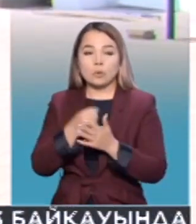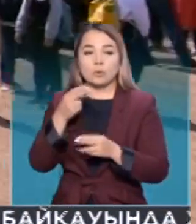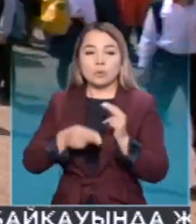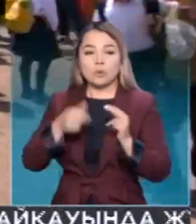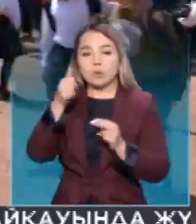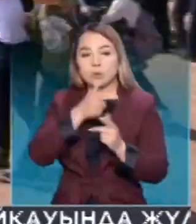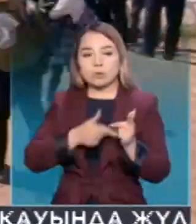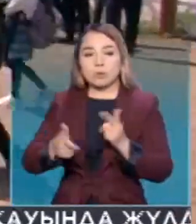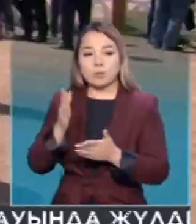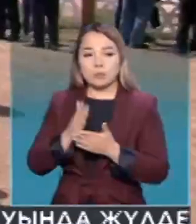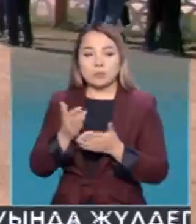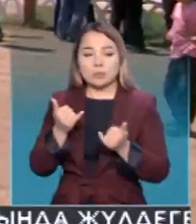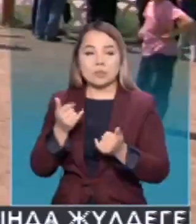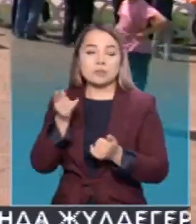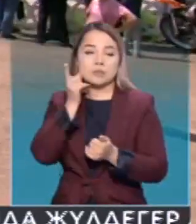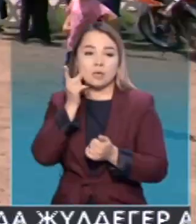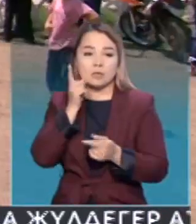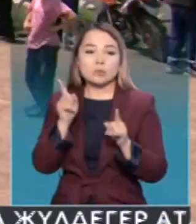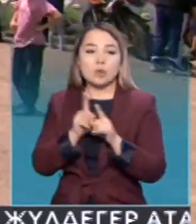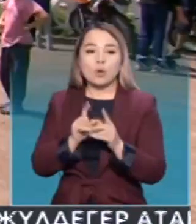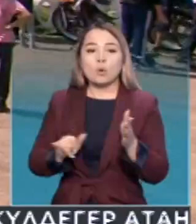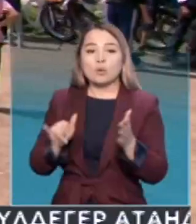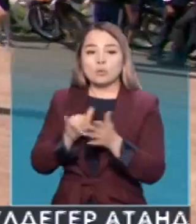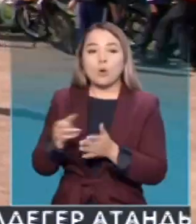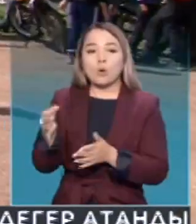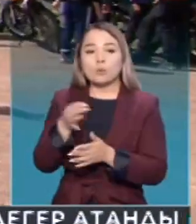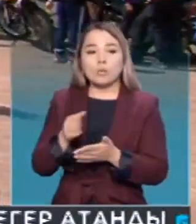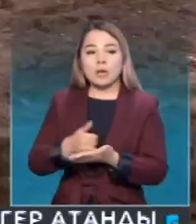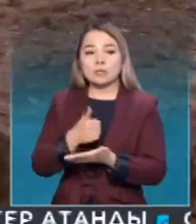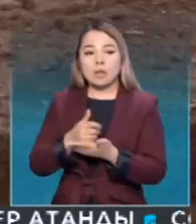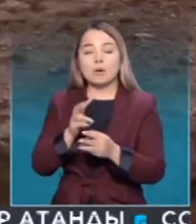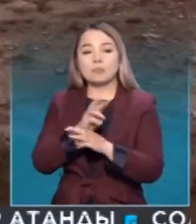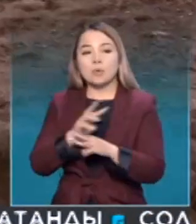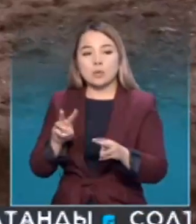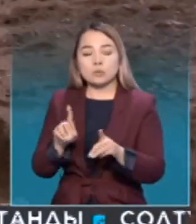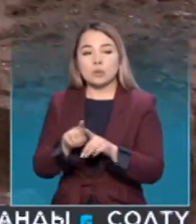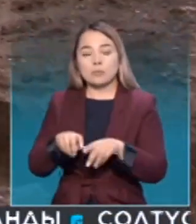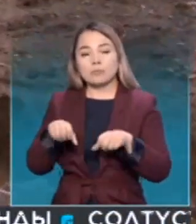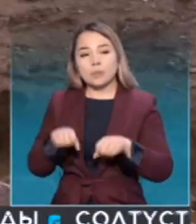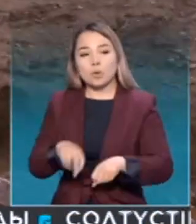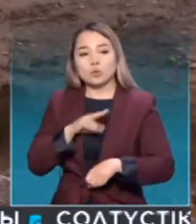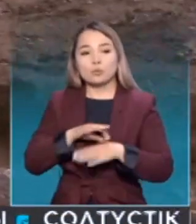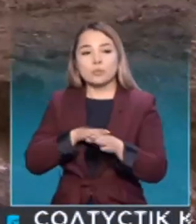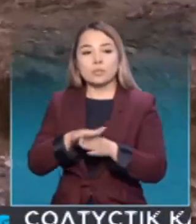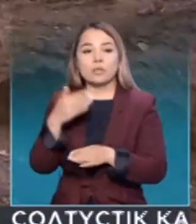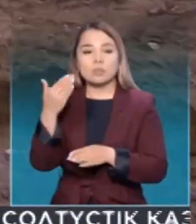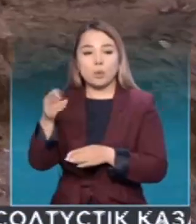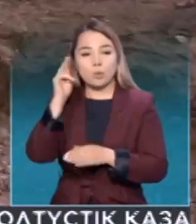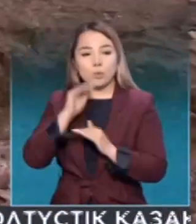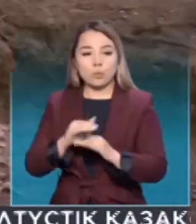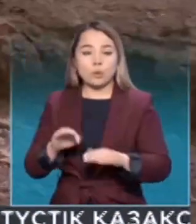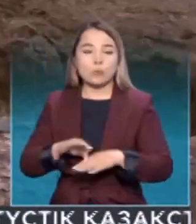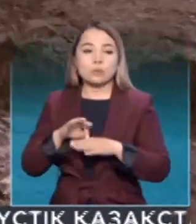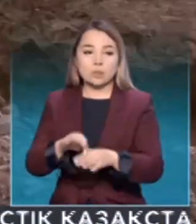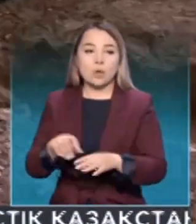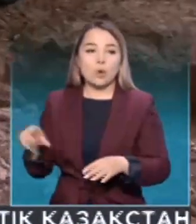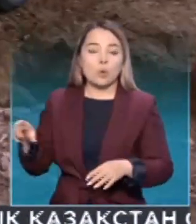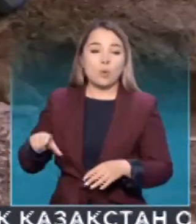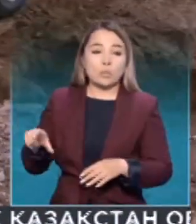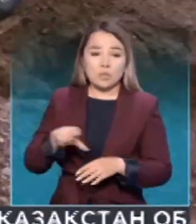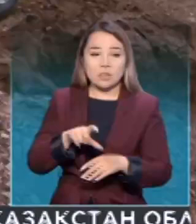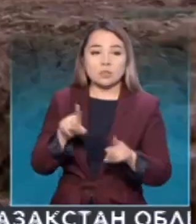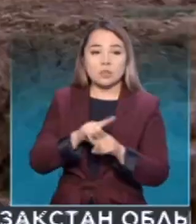дейін аяқталады. Ал мобильді байланыс орнату облыстық әкімдік пен министрліктің құзыретіндегі жұмыс деді. Оқушылар өтетін өзен өткелі